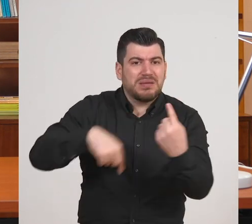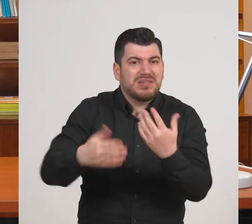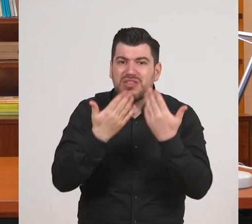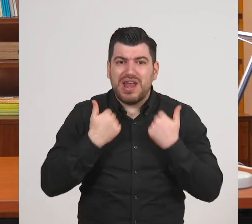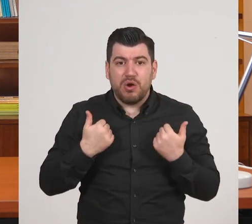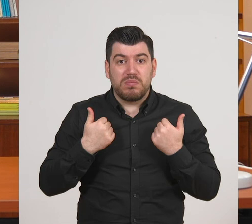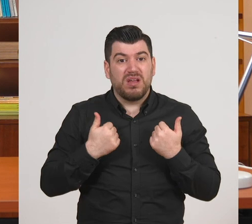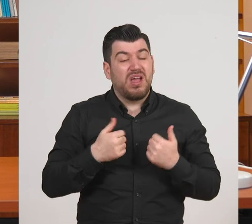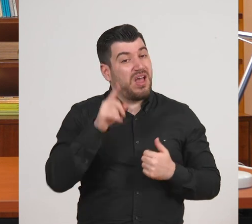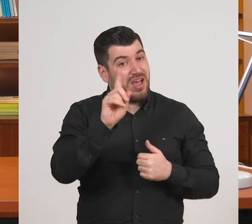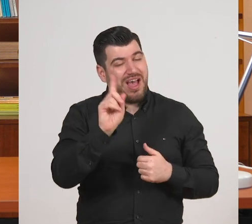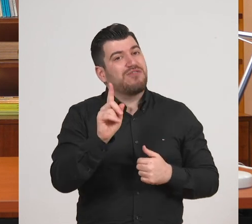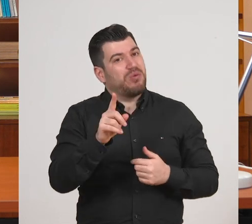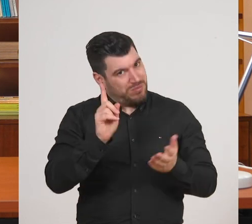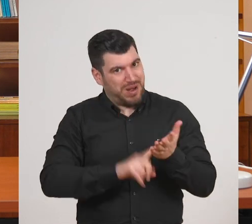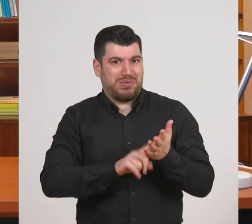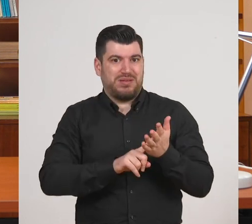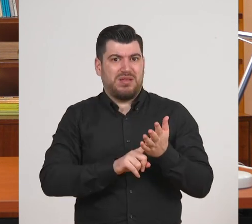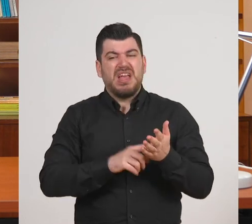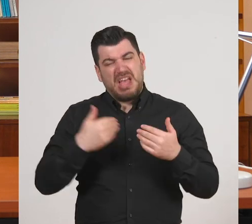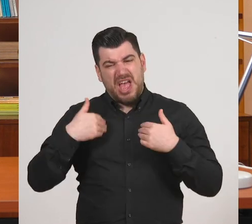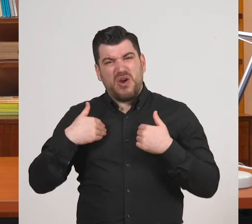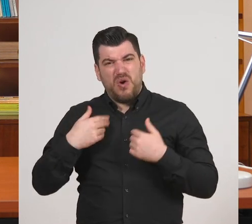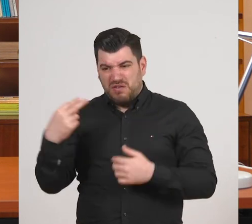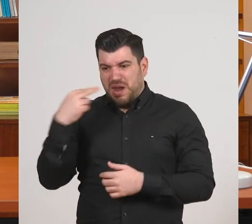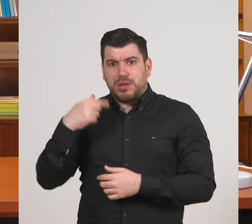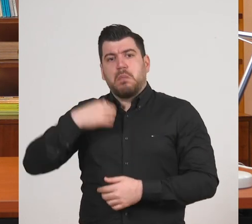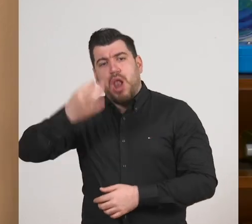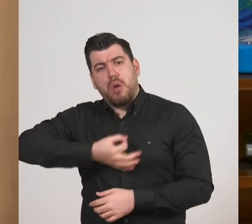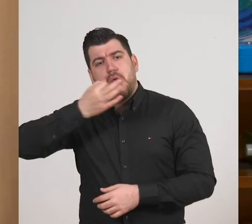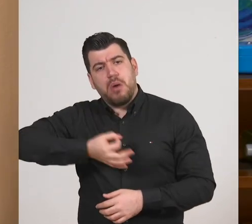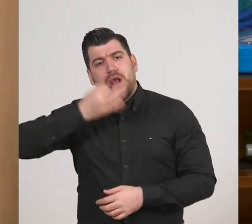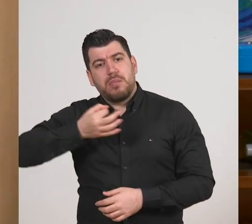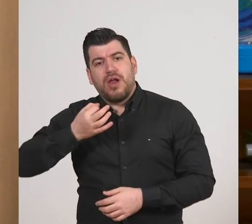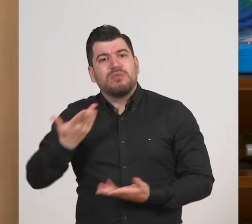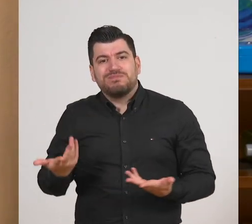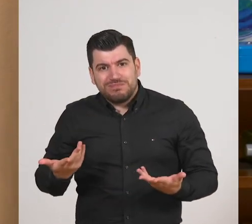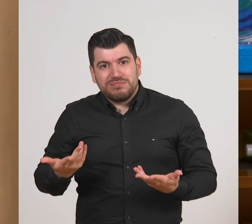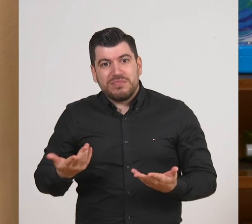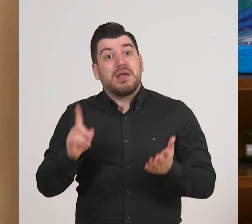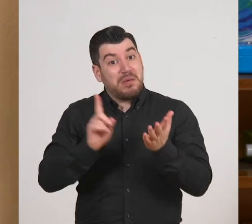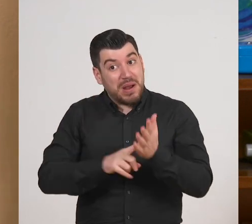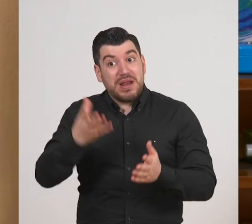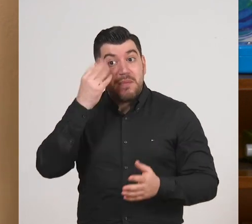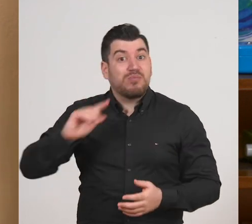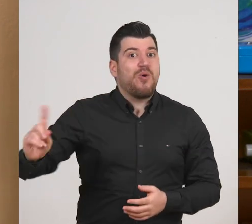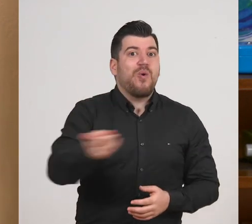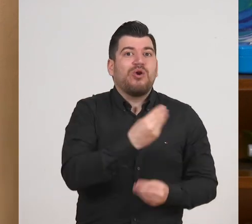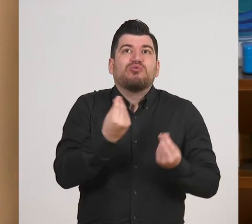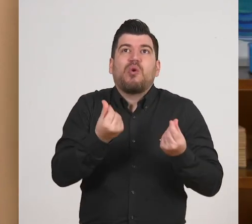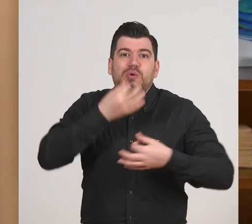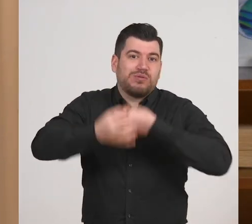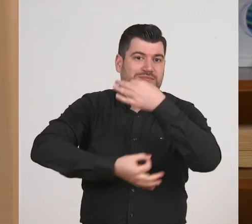παιδιά και να πούνε τη γνώμη τους. Τουλάχιστον εγώ δεν αφήνω πολύ, από ό,τι βλέπετε μιλάω πάρα πολύ. Άρα, δείτε το